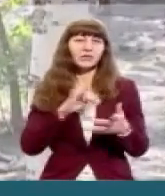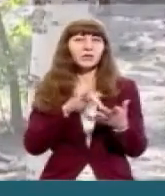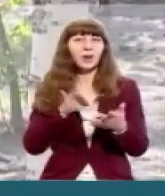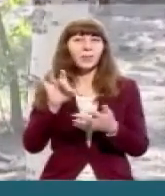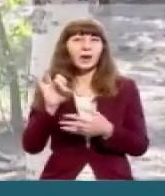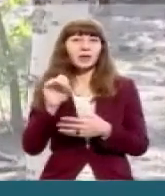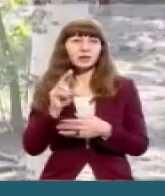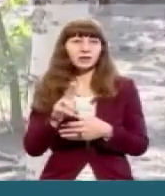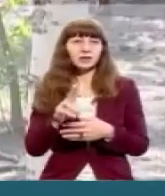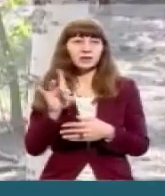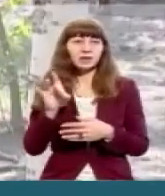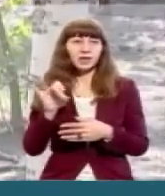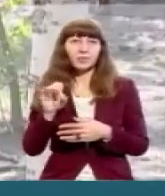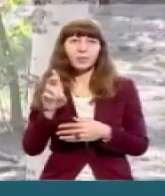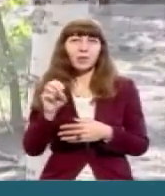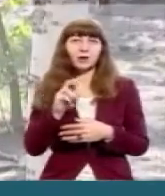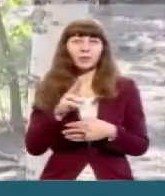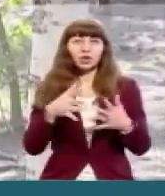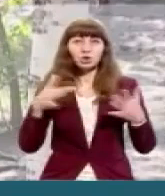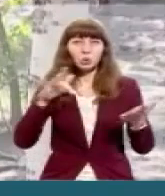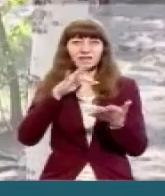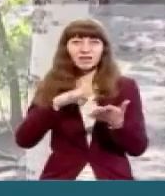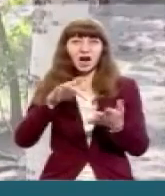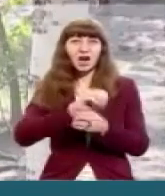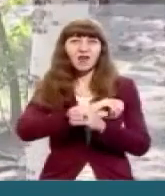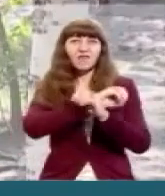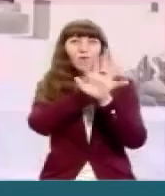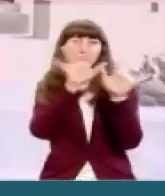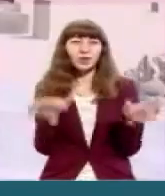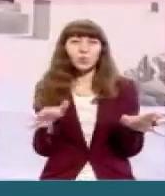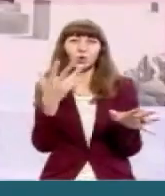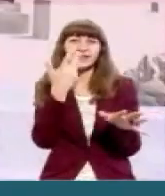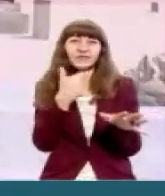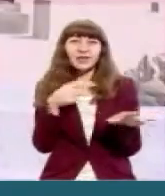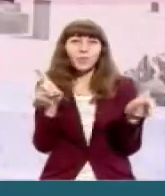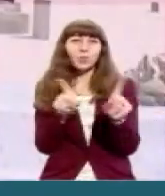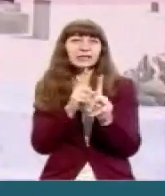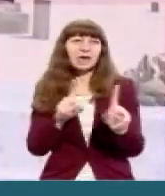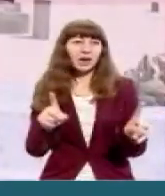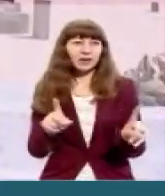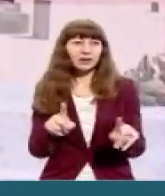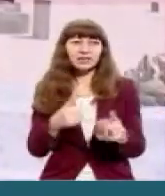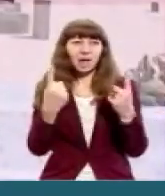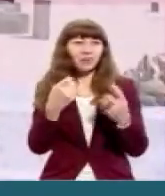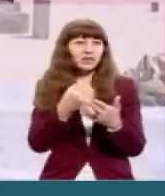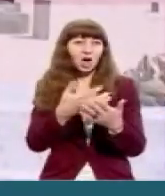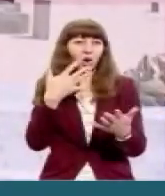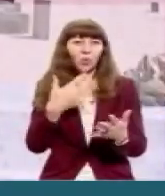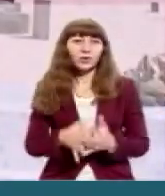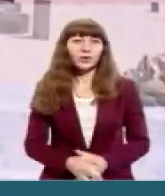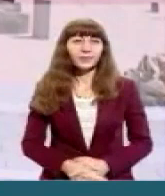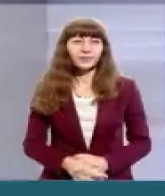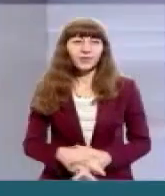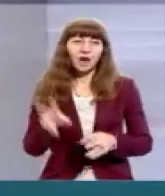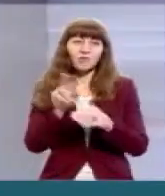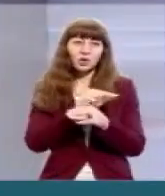парке Саябак. Большой центральный фонтан, который, то есть он будет цветомузыкальный. Самый дорогостоящий из всех – центральный фонтан. На